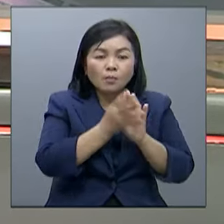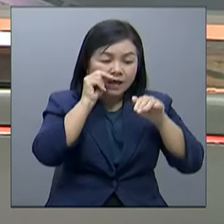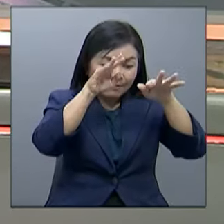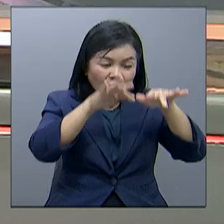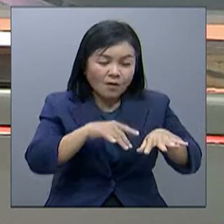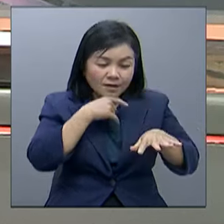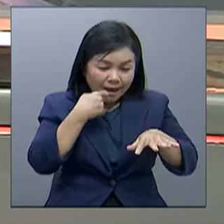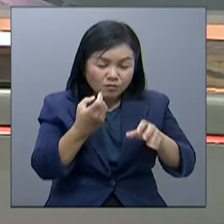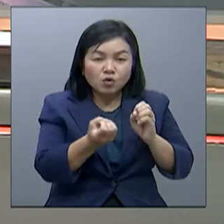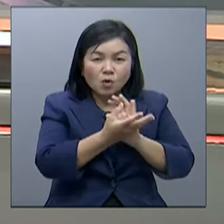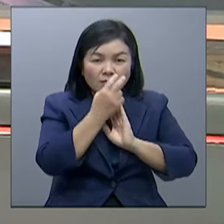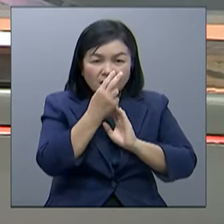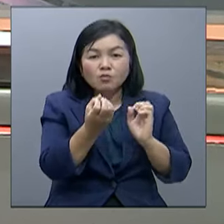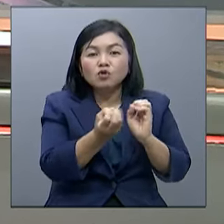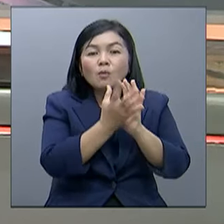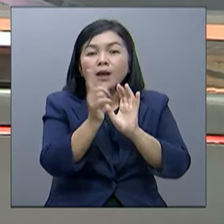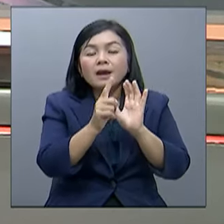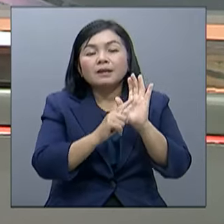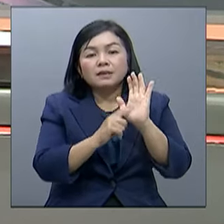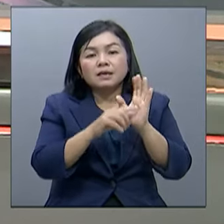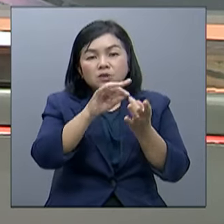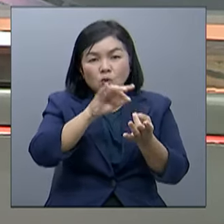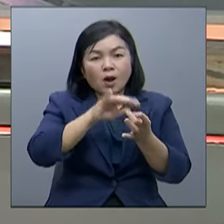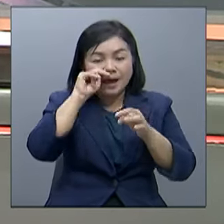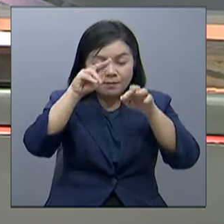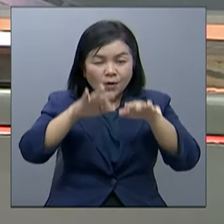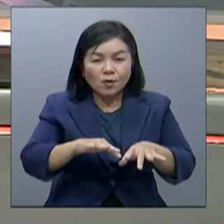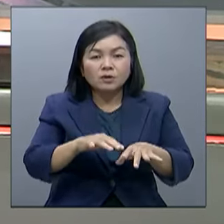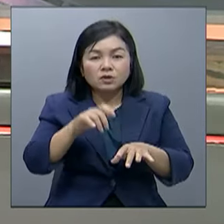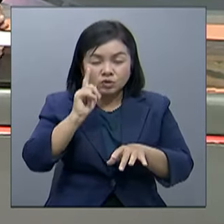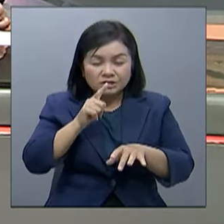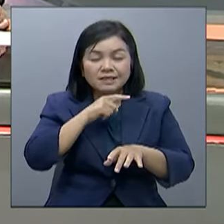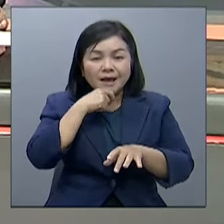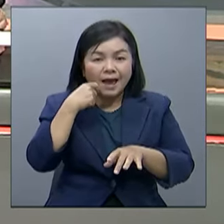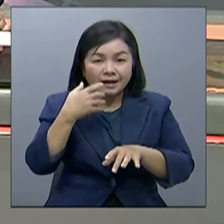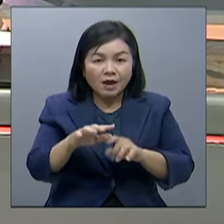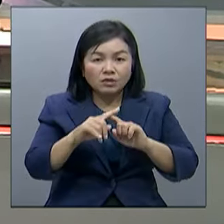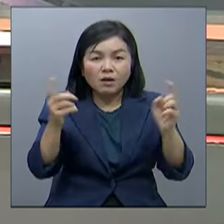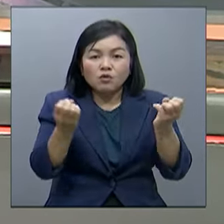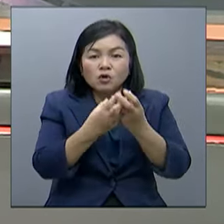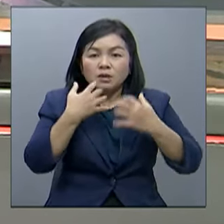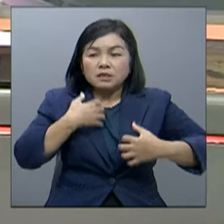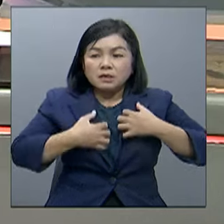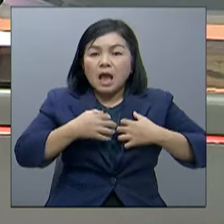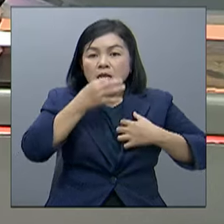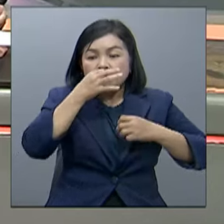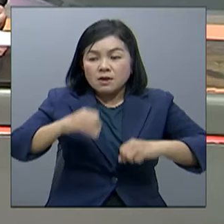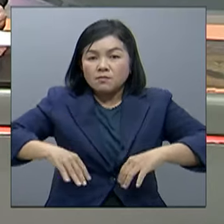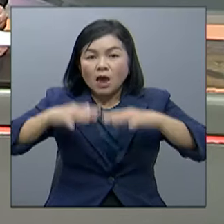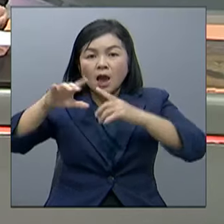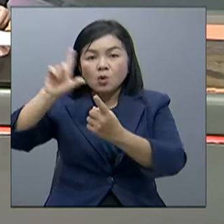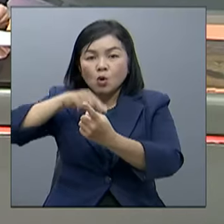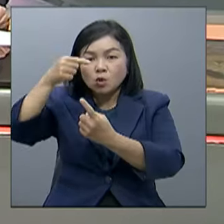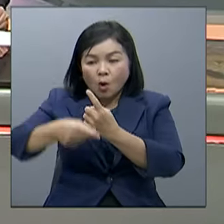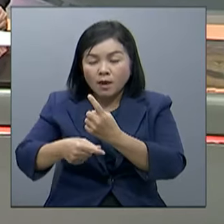ชัดเจนมากยิ่งขึ้นนะคะอย่างที่สุโขทัยน้ำลดก็จริงแต่ว่าประชาชนเนี่ยยังคงเดือดร้อนเกษตรกรที่ปลูกกล้วยต้วย